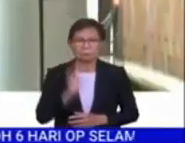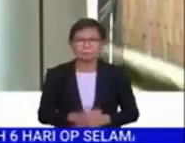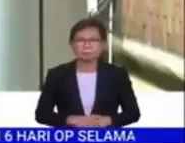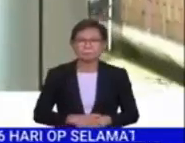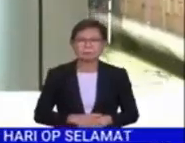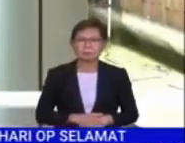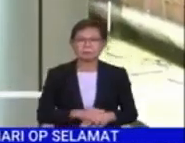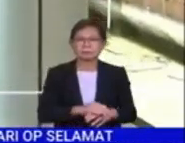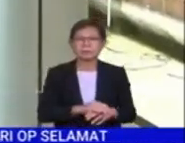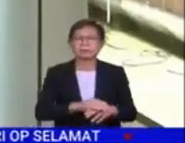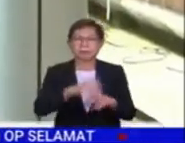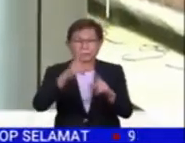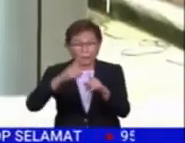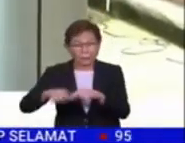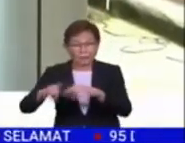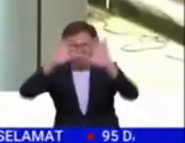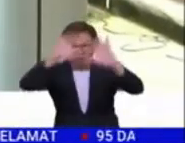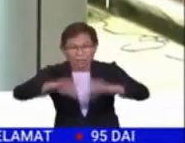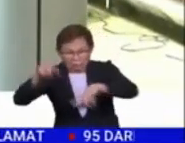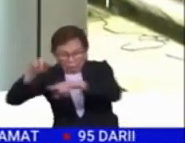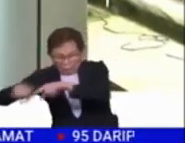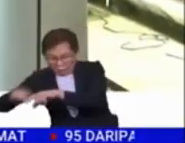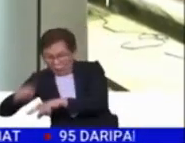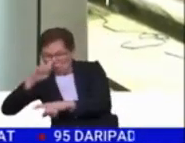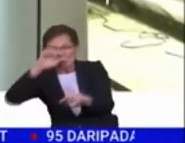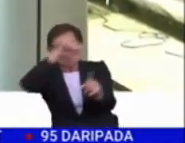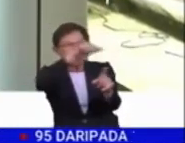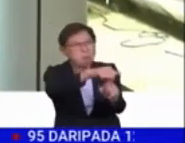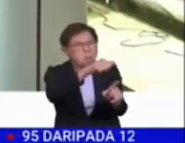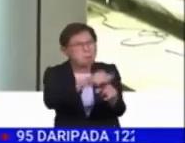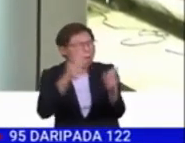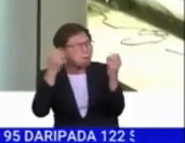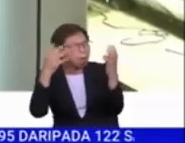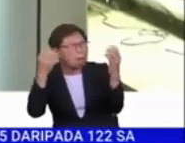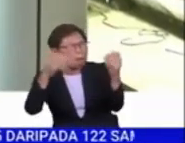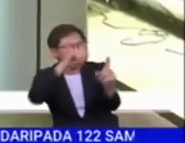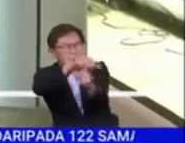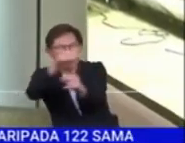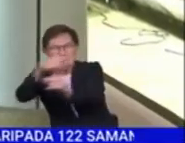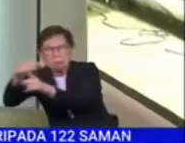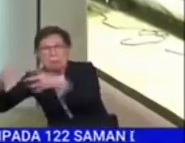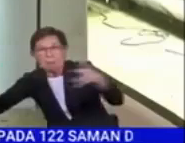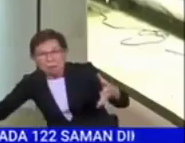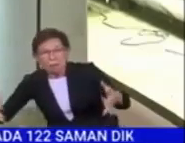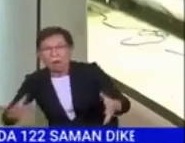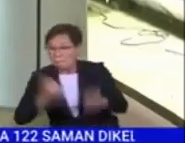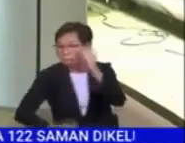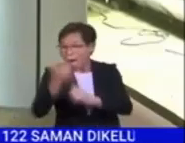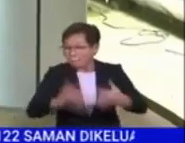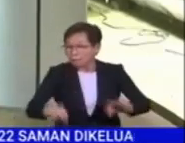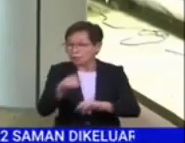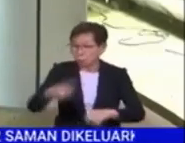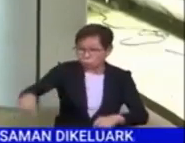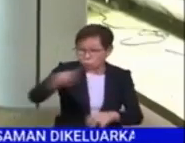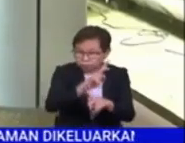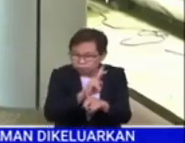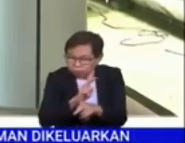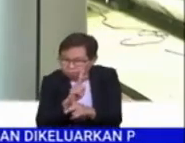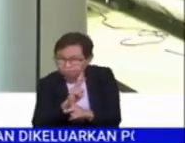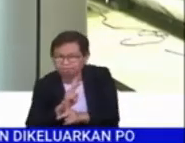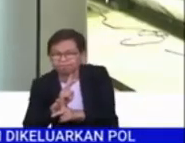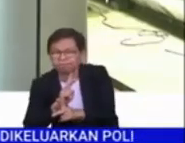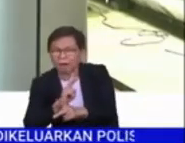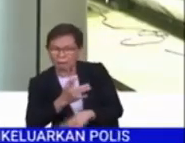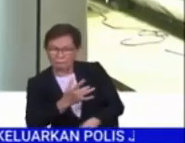Taktik akan terus dipelbagaikan bagi memperdayakan seramai mungkin mangsa. Paling penting, anda perlu sentiasa berwaspada